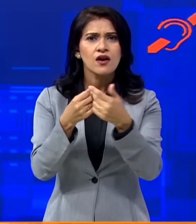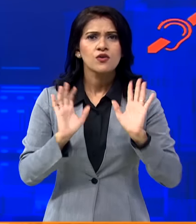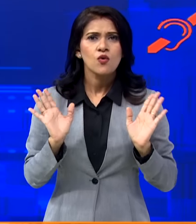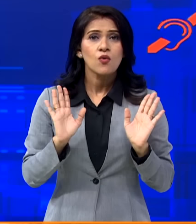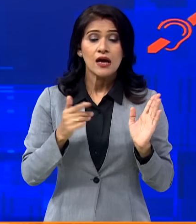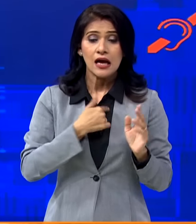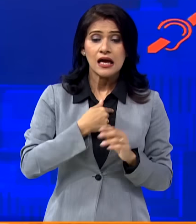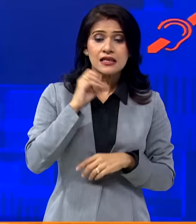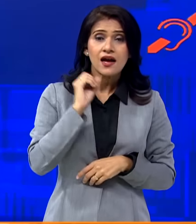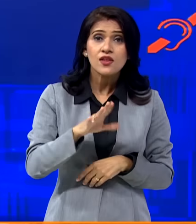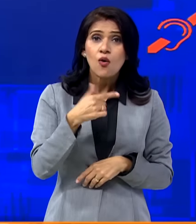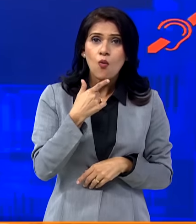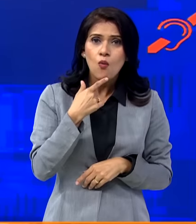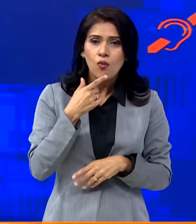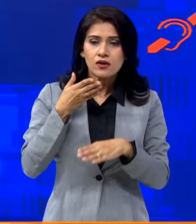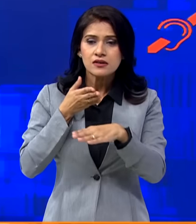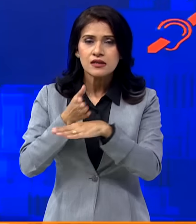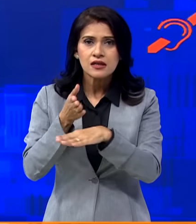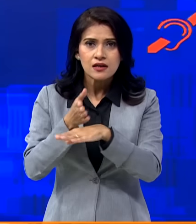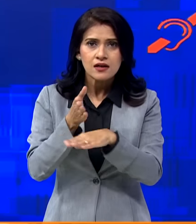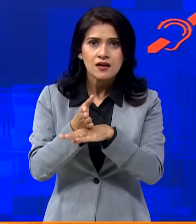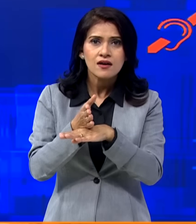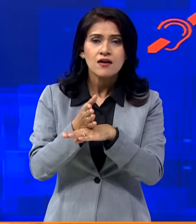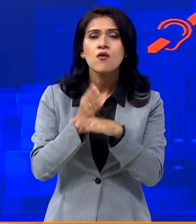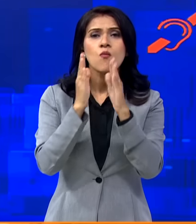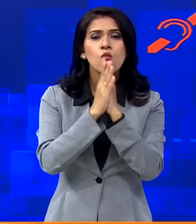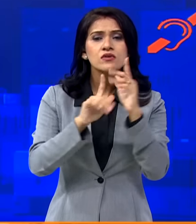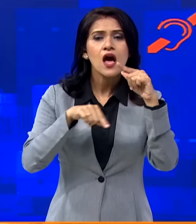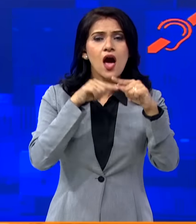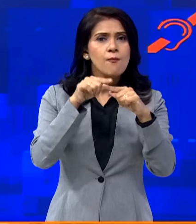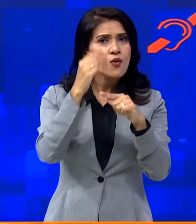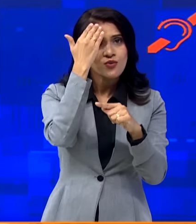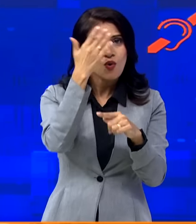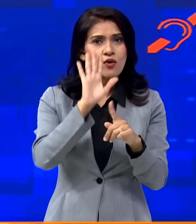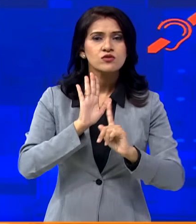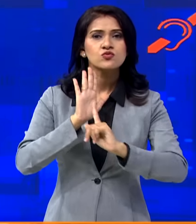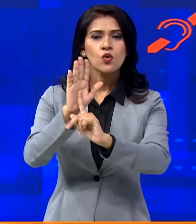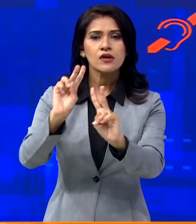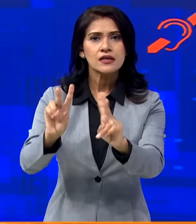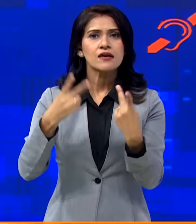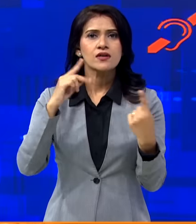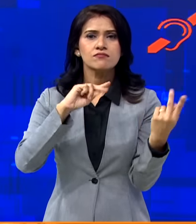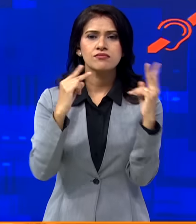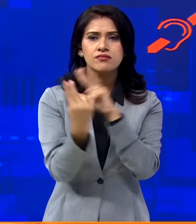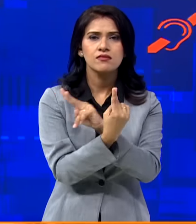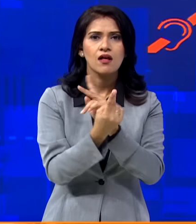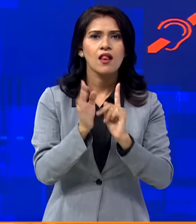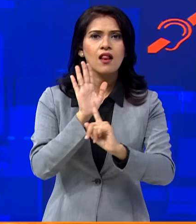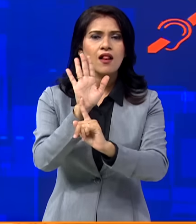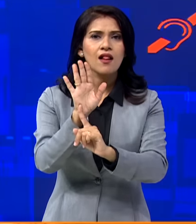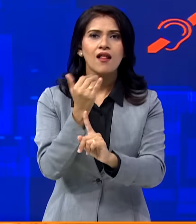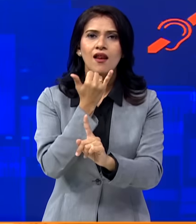होता है जो धर्म को जानते नहीं है जो धर्म को गलत ढंग से उसका इंटरप्रिटेशन करते